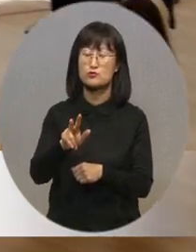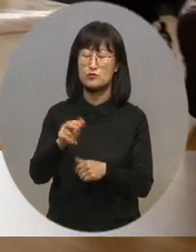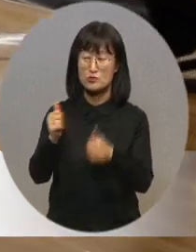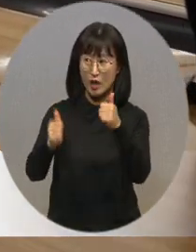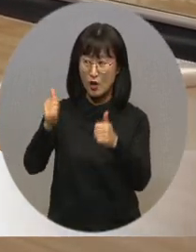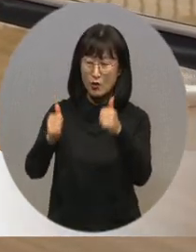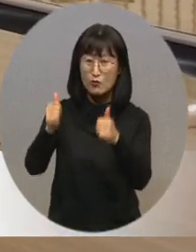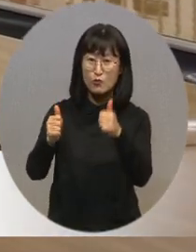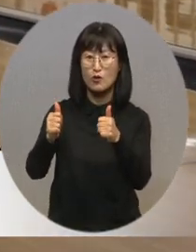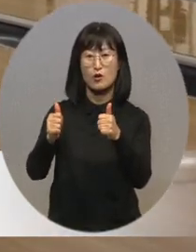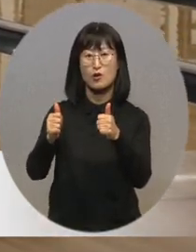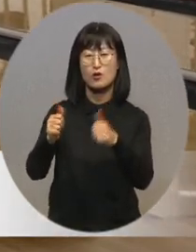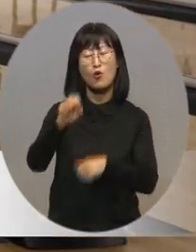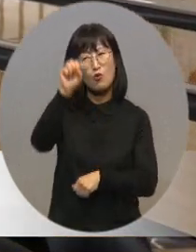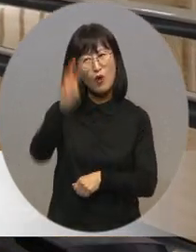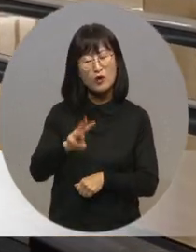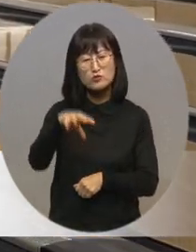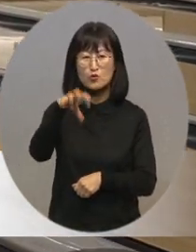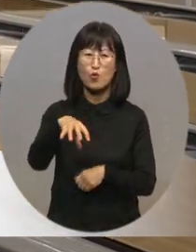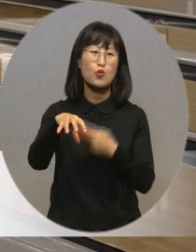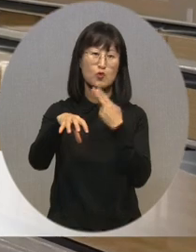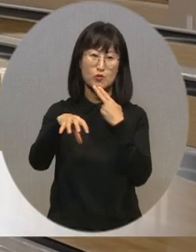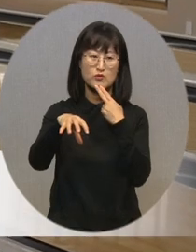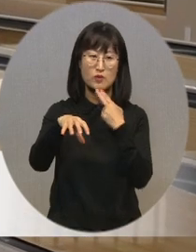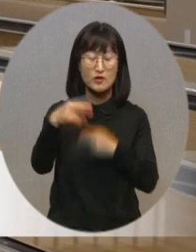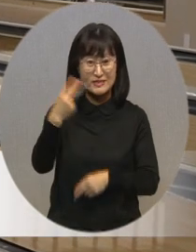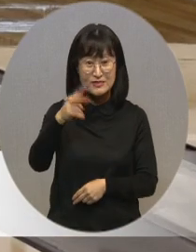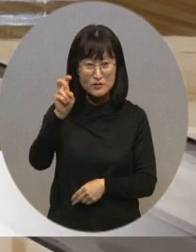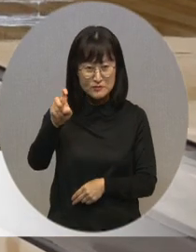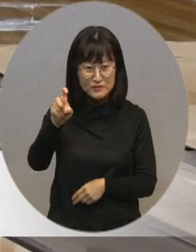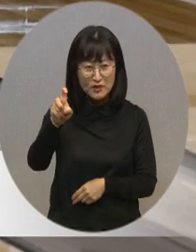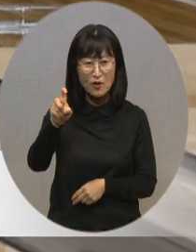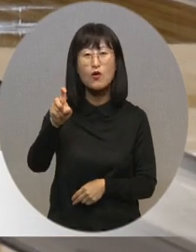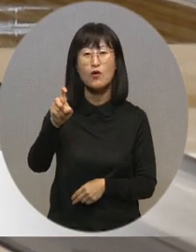전국대회를 규모로 하는 대회가 없었어요. 그래서 2010년도에